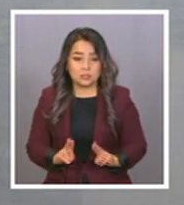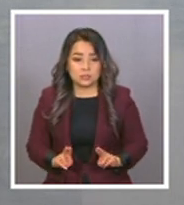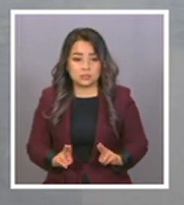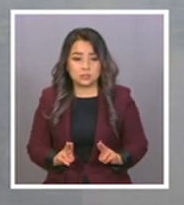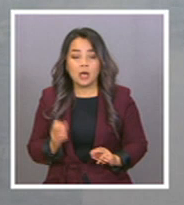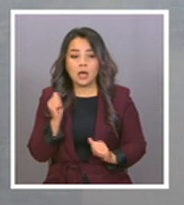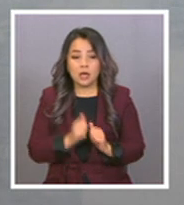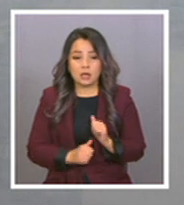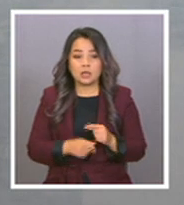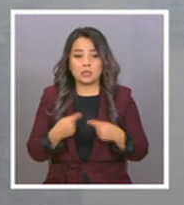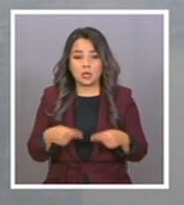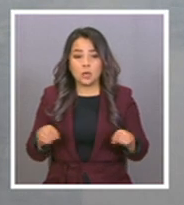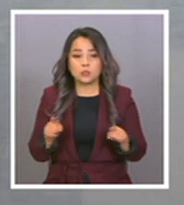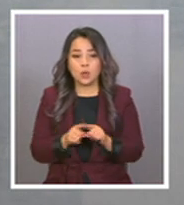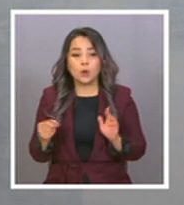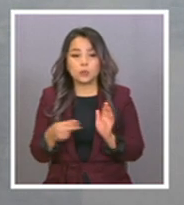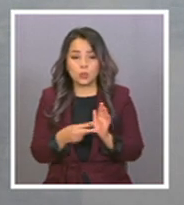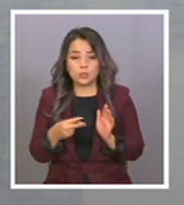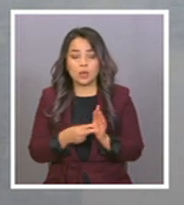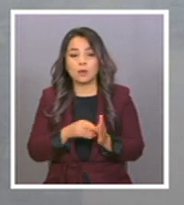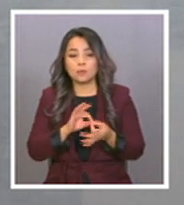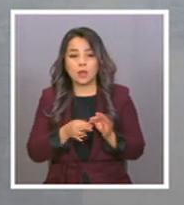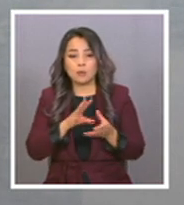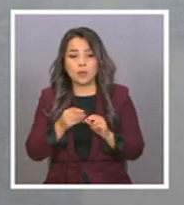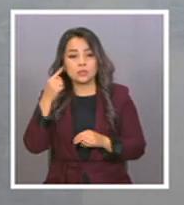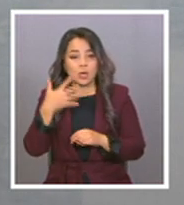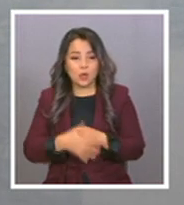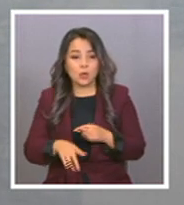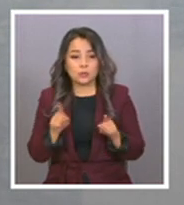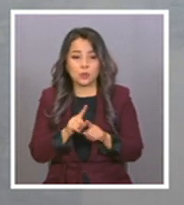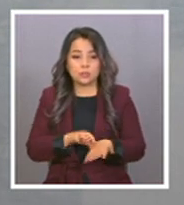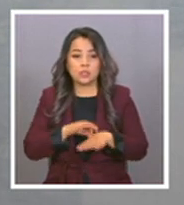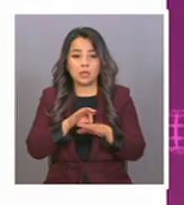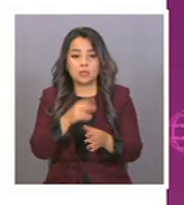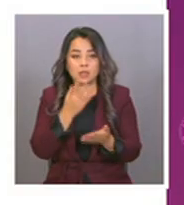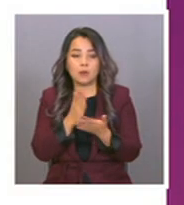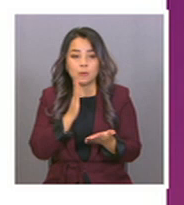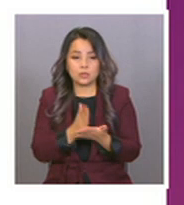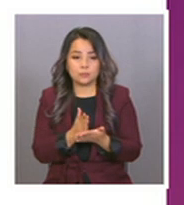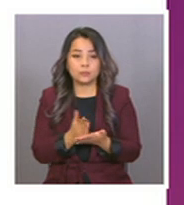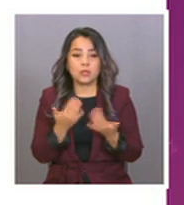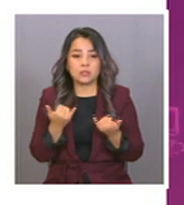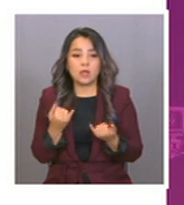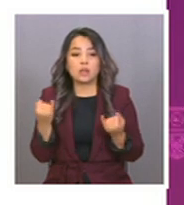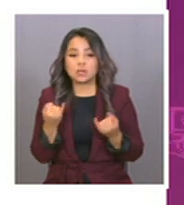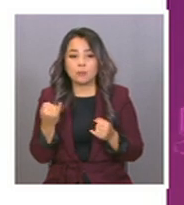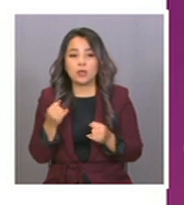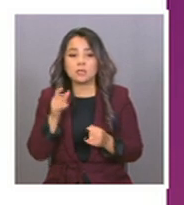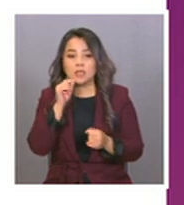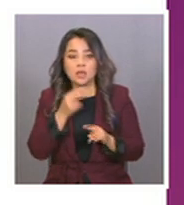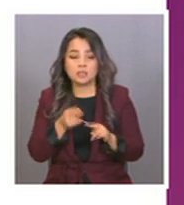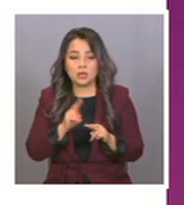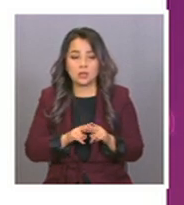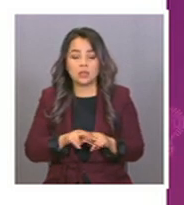әр заттың құнын, бағасын түсіне біліңдер дегенді жеткізіп тұр. Жаман еркек жар қадырын